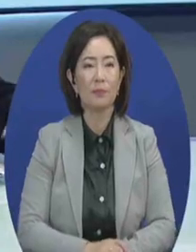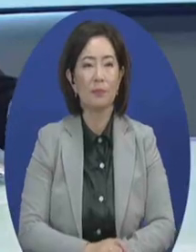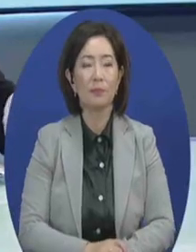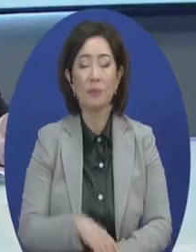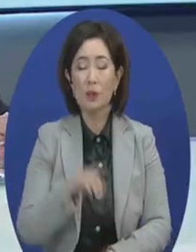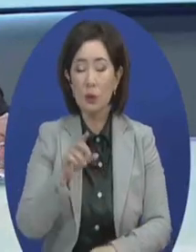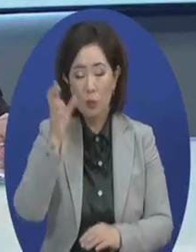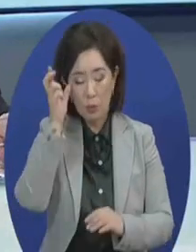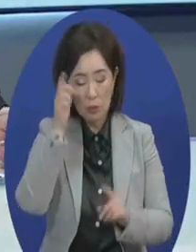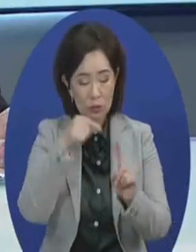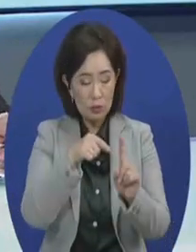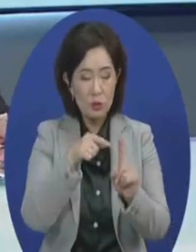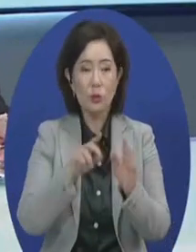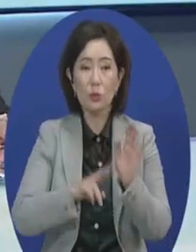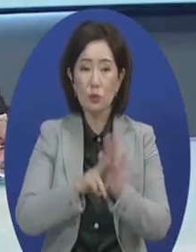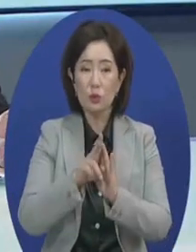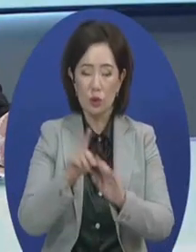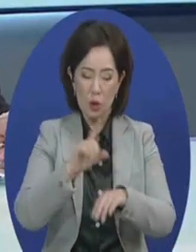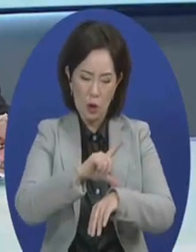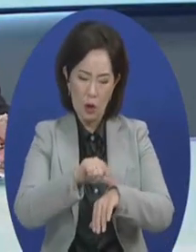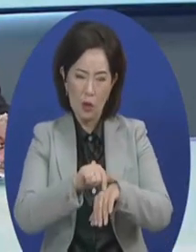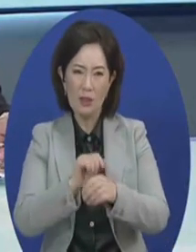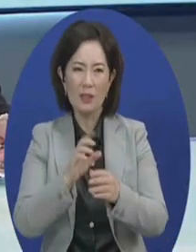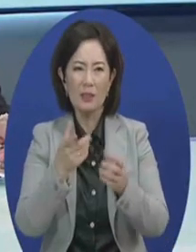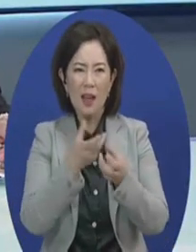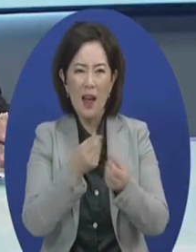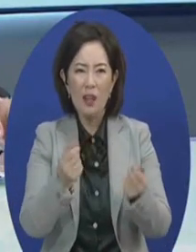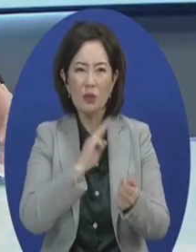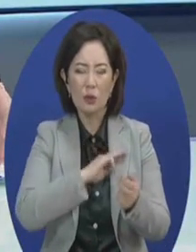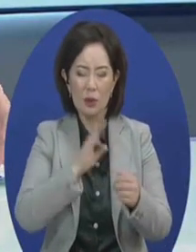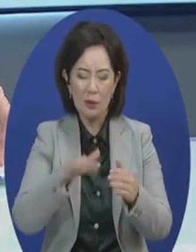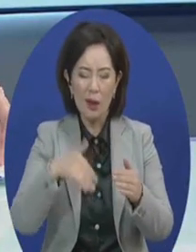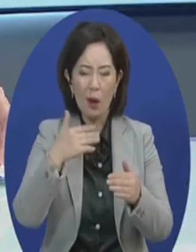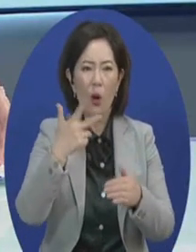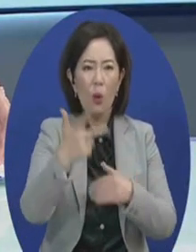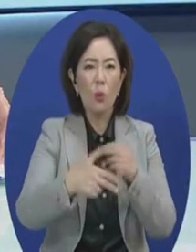Ийхүү боловсролын салбарт үүссэн хоцрогдлыг арилгахын тулд ирэх 3 жилийн хугацаанд нөхөн сургах төлөвлөгөөг